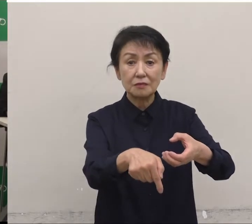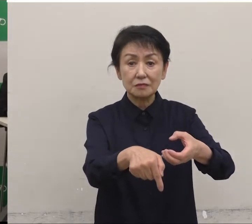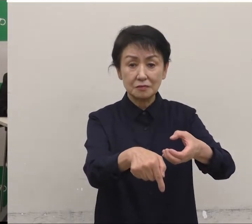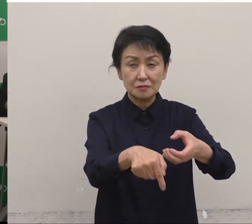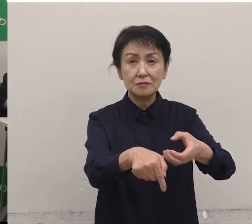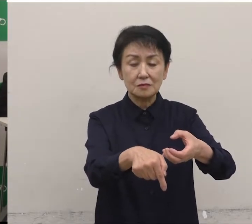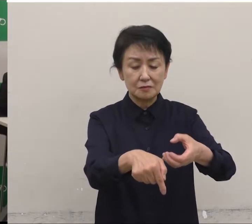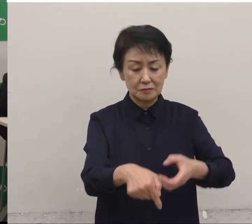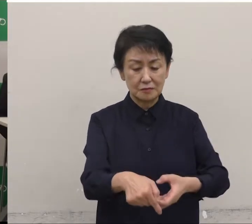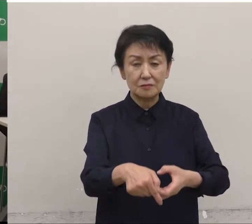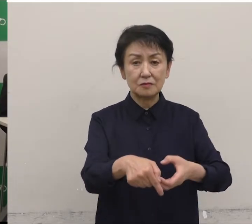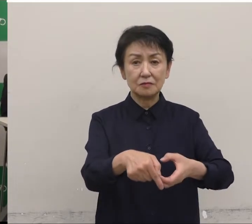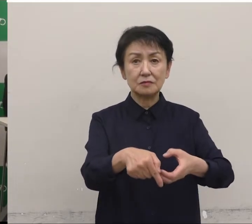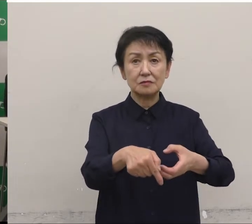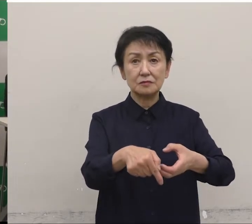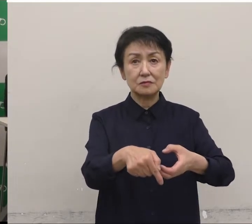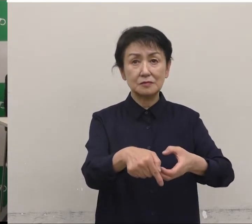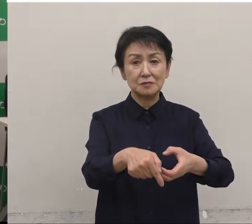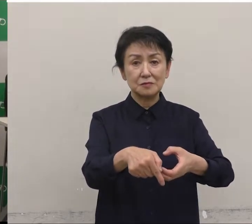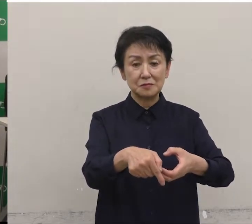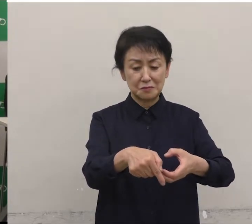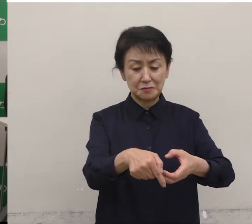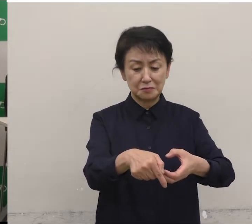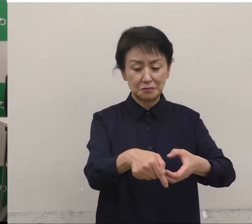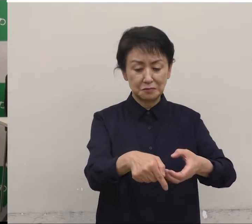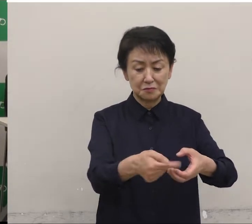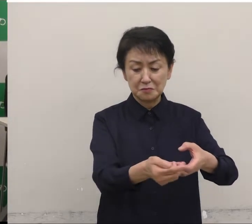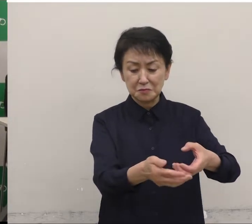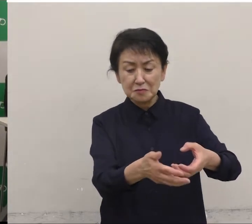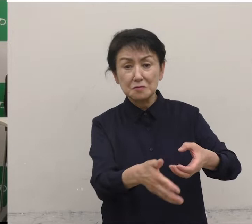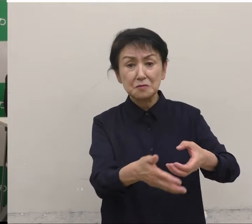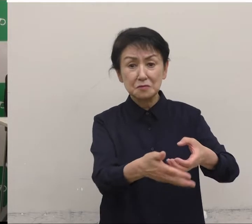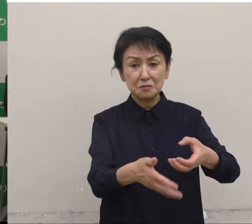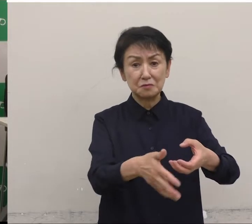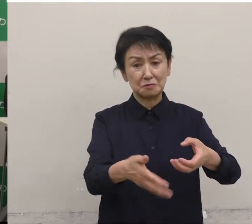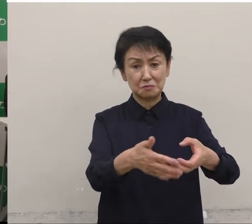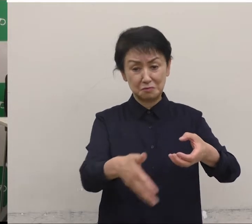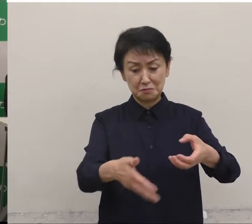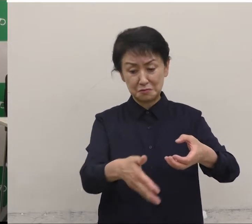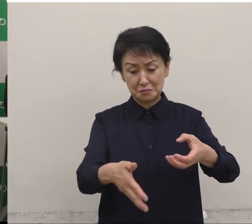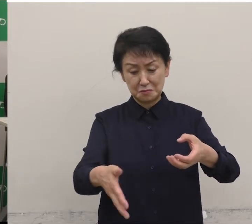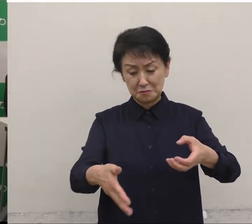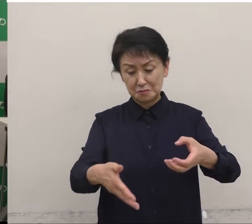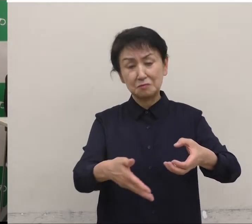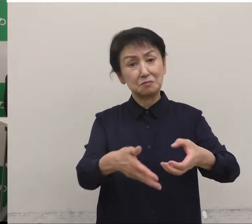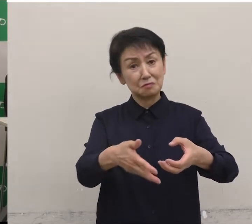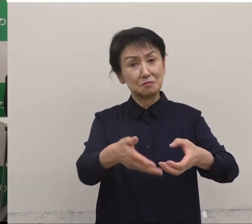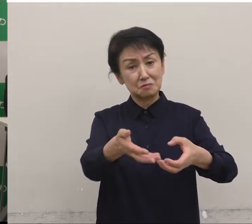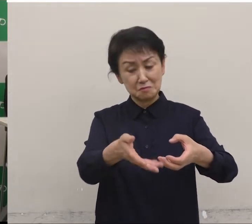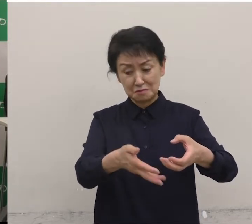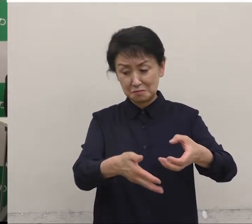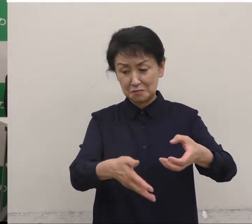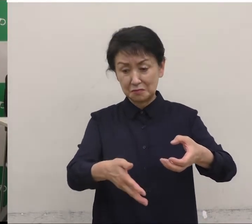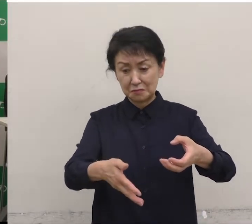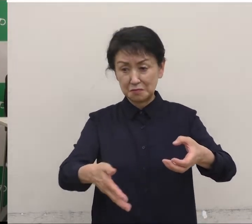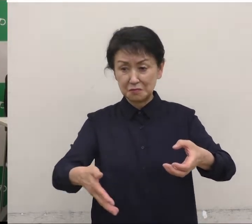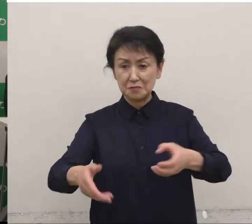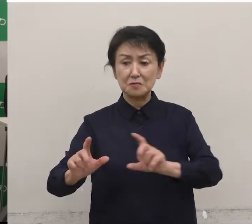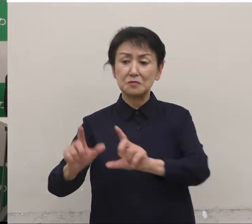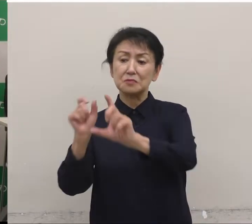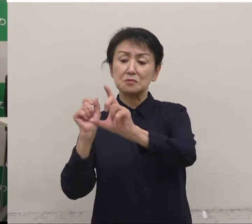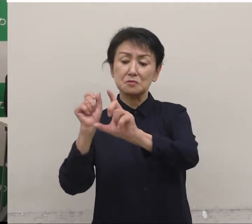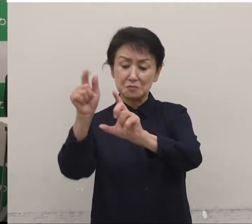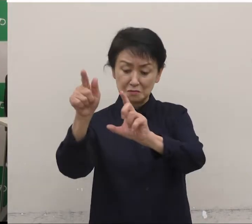管路というか、水路があったということで、その水路を伝わりまして透明を横断